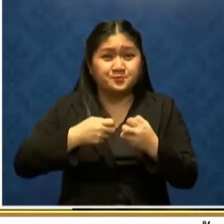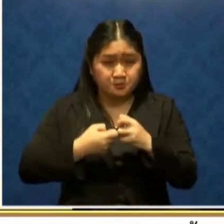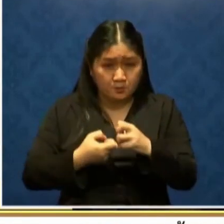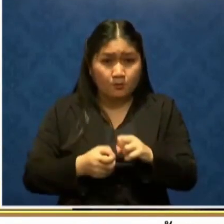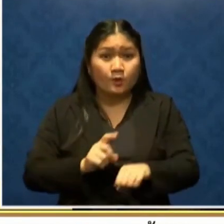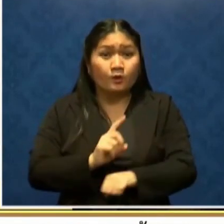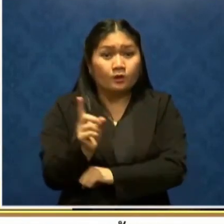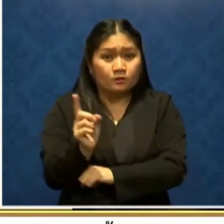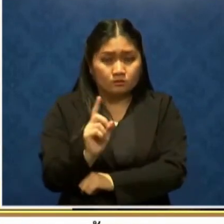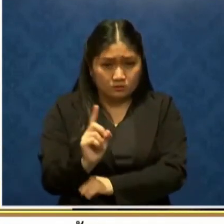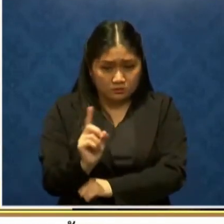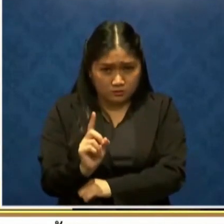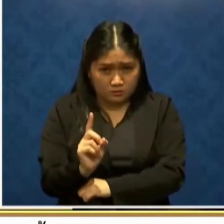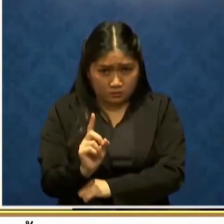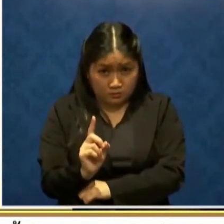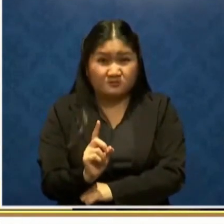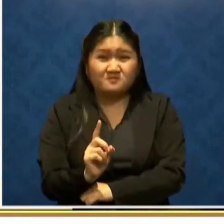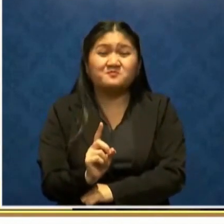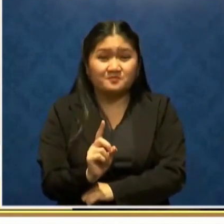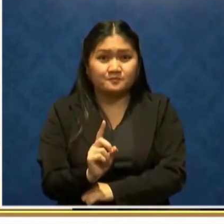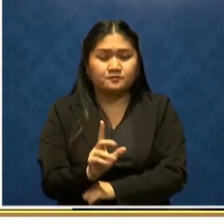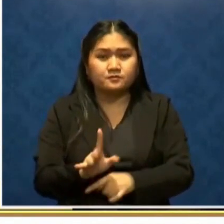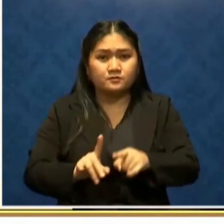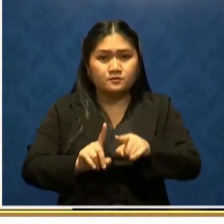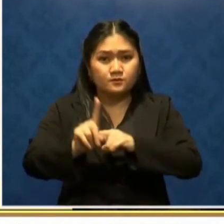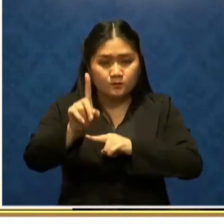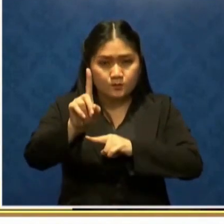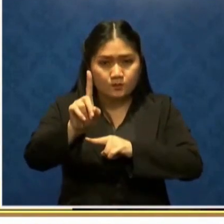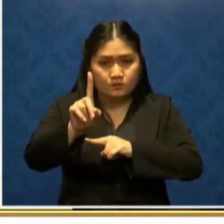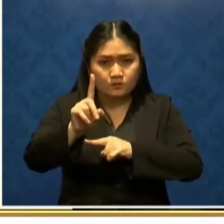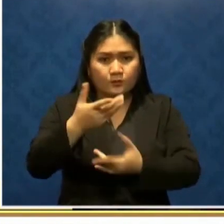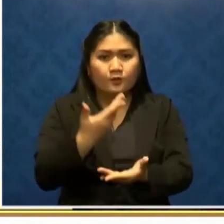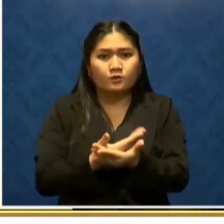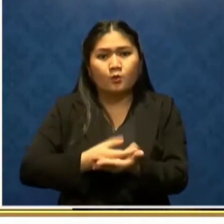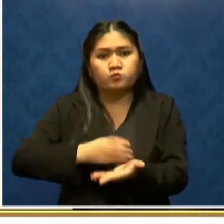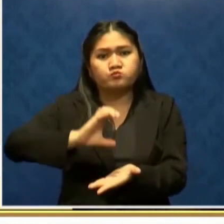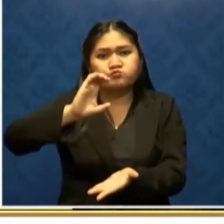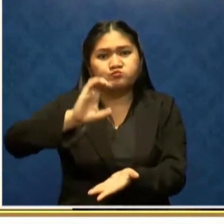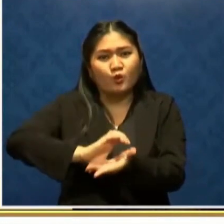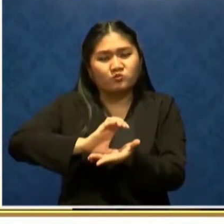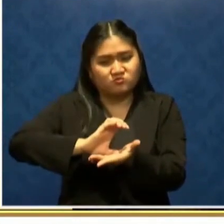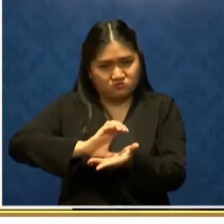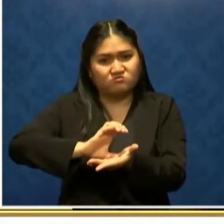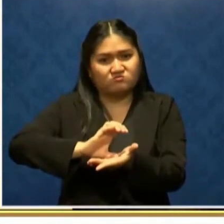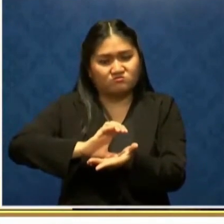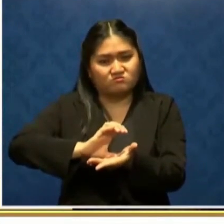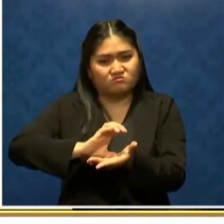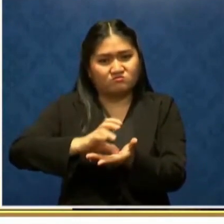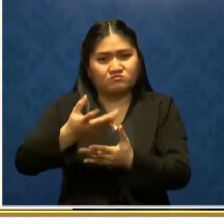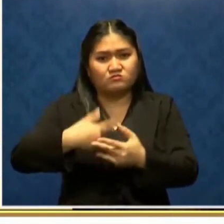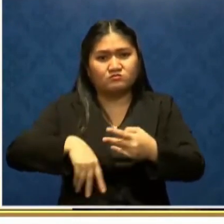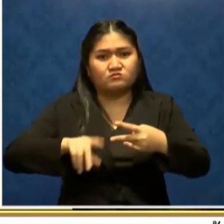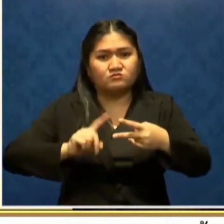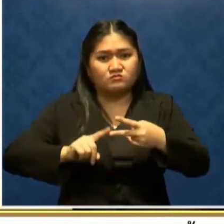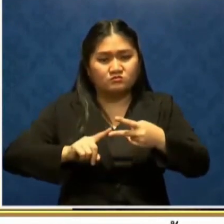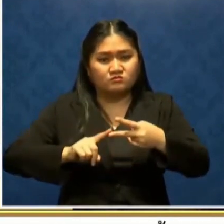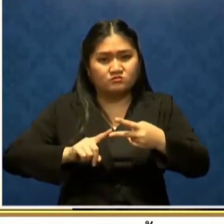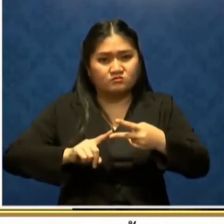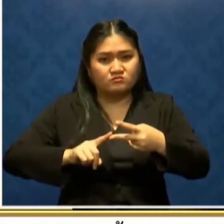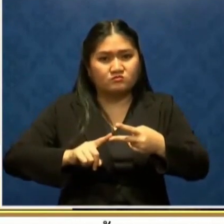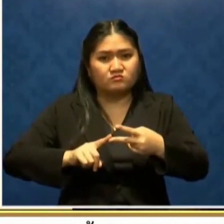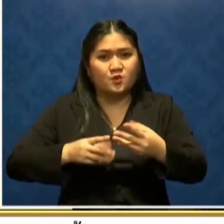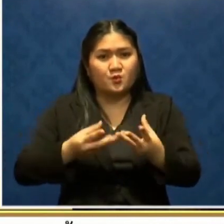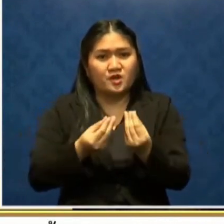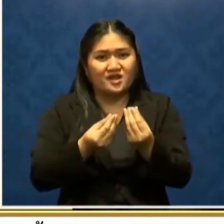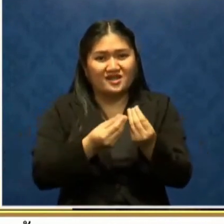หกของขการสร้สนามีศั Leahน ประมาณน การreich ucz elas als ประหนา zejิคนที่ด